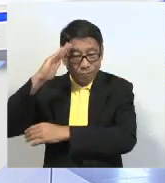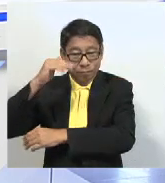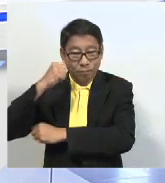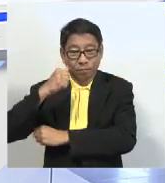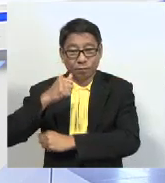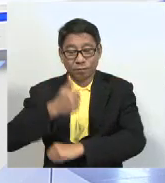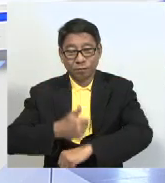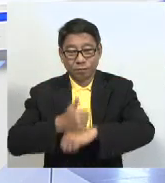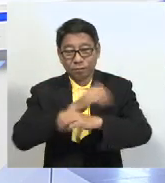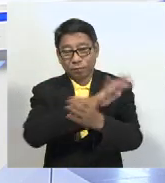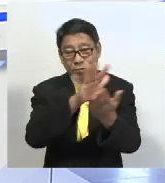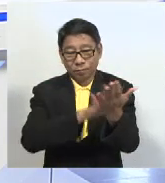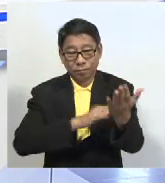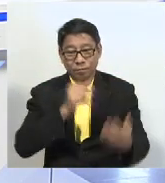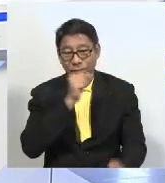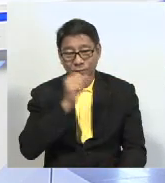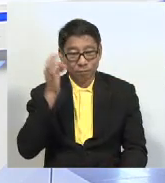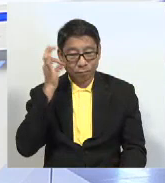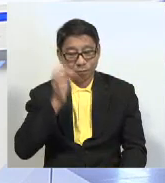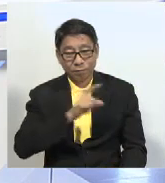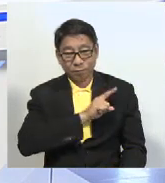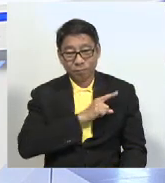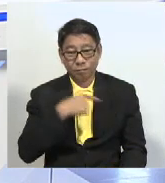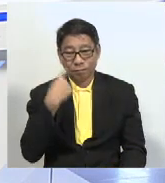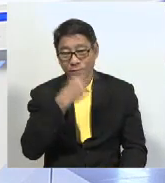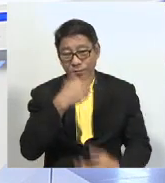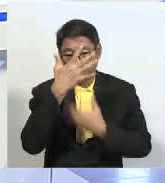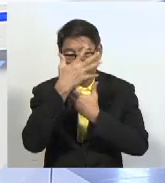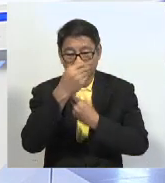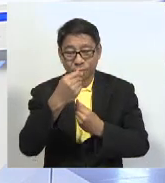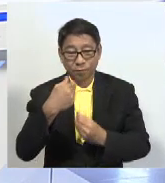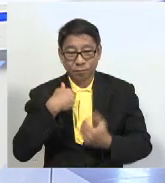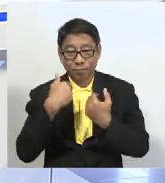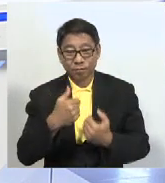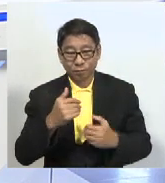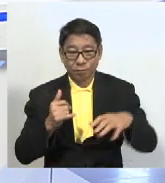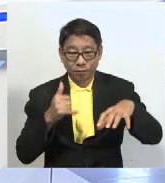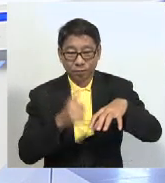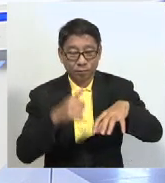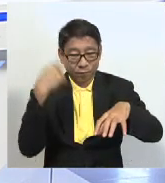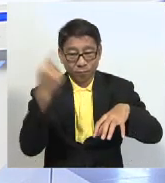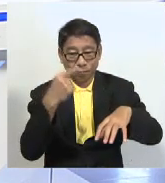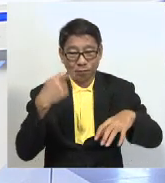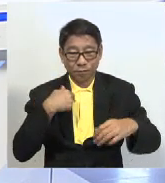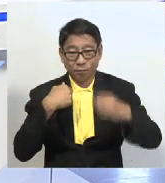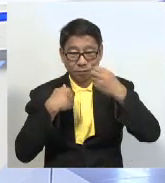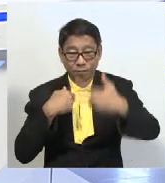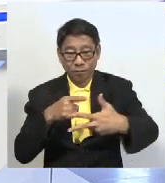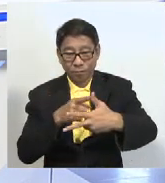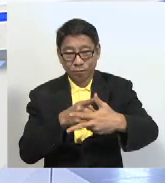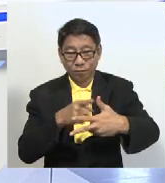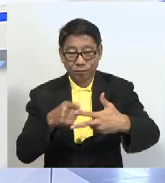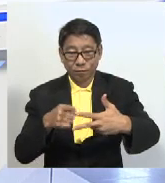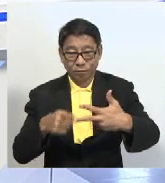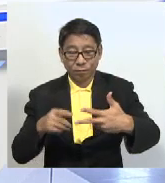ของประเทศไทยร้องให้ฟังเองด้วยนะคะใครที่สนใจนะคะก็สามารถไปเที่ยวชมถนนสายหลักทั้ง3ส